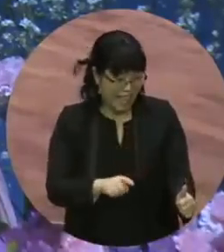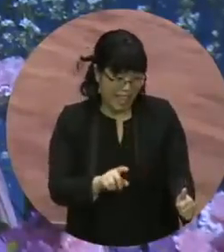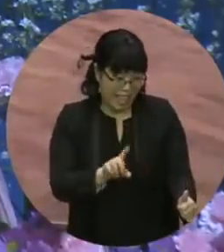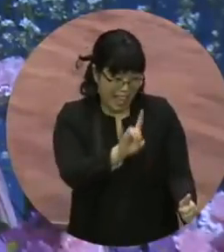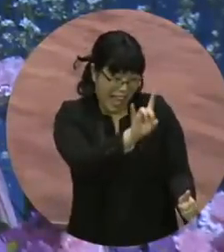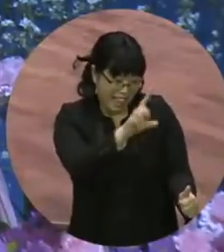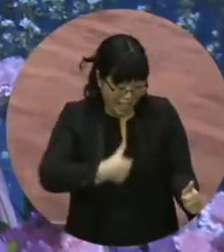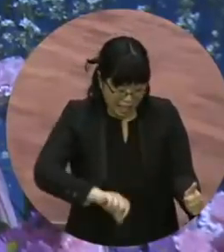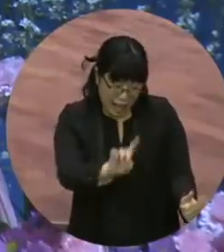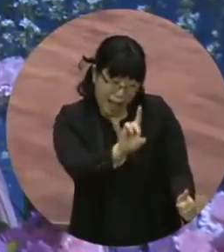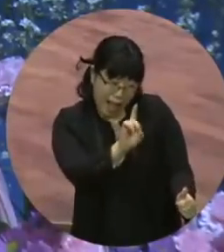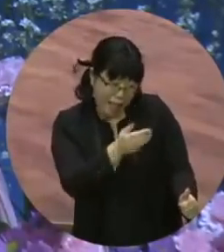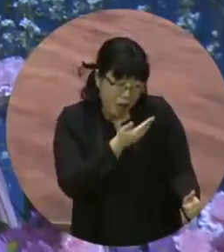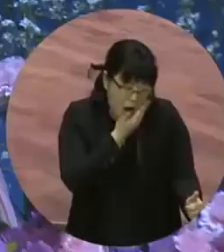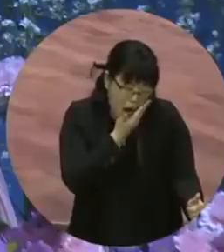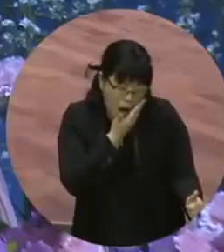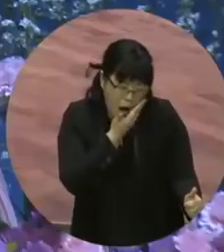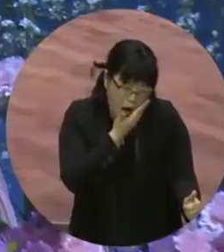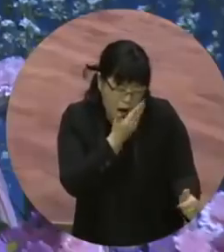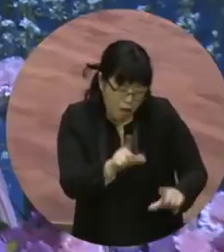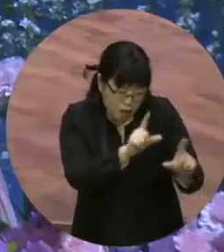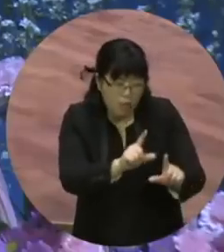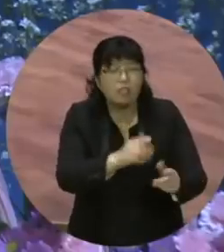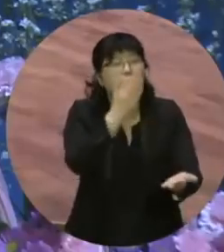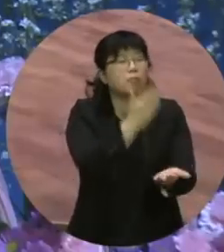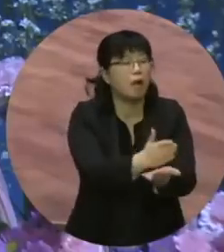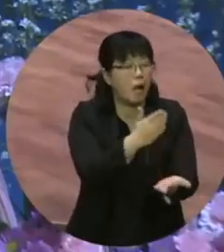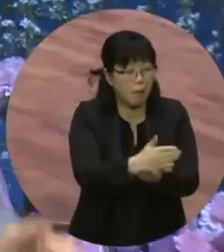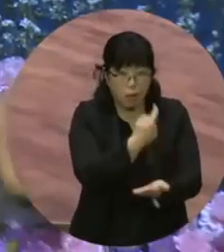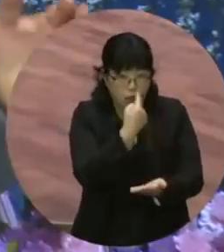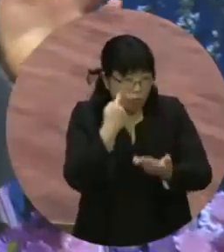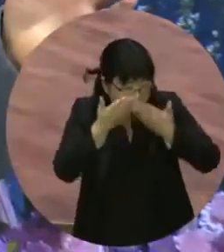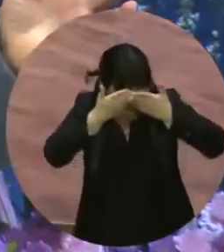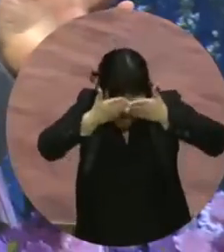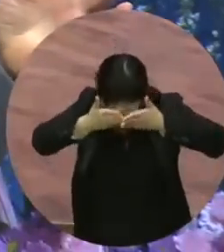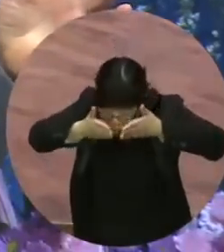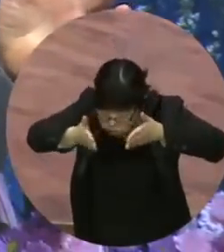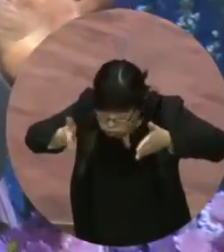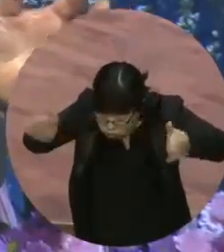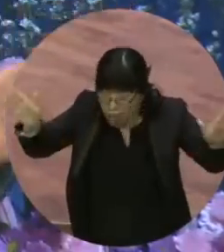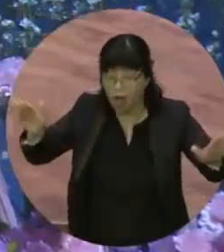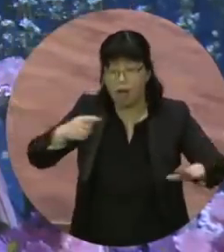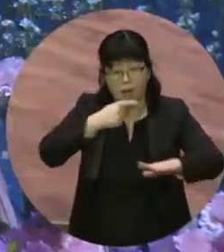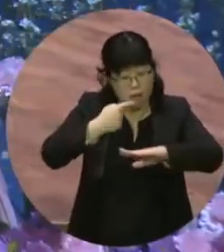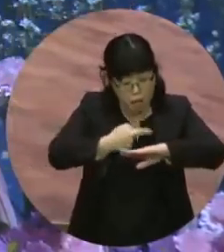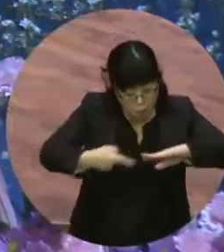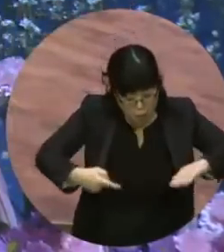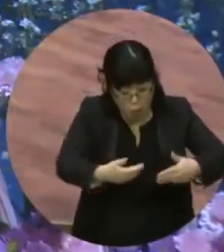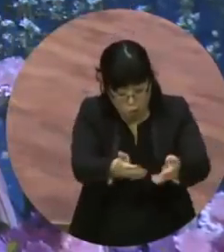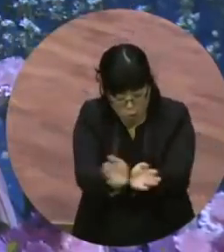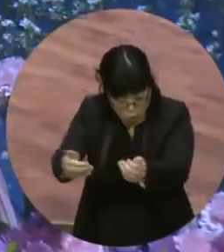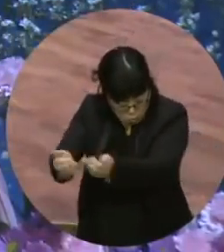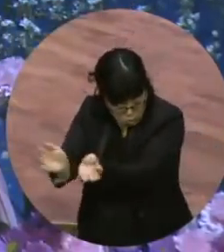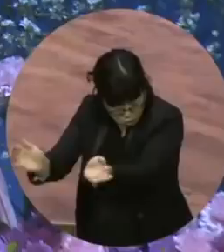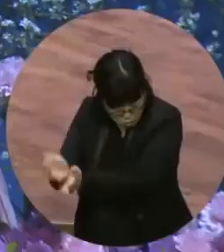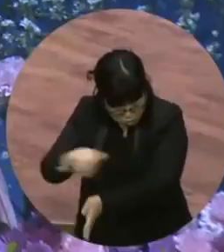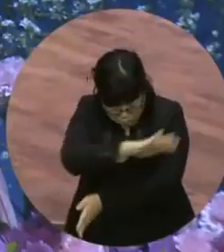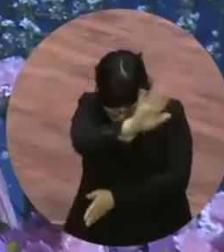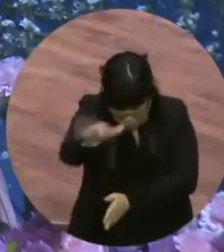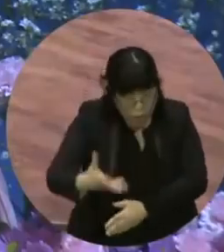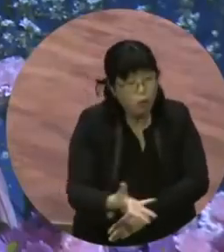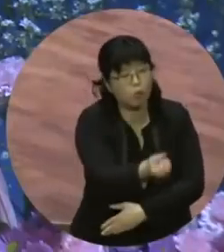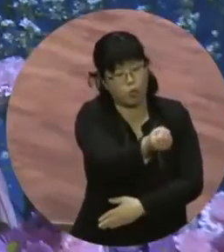되게 해주겠다. 전 세계 복음화. 그 세계의 눈을 열어라. 자, 성경에 기록된